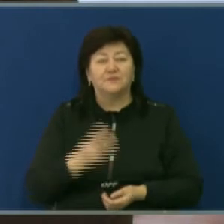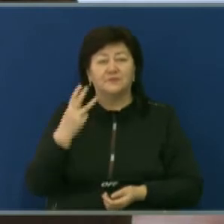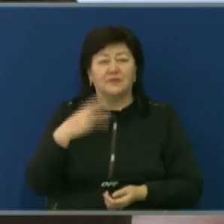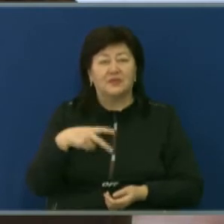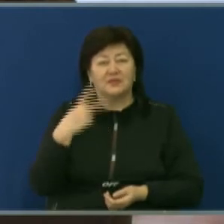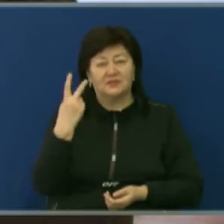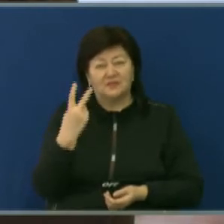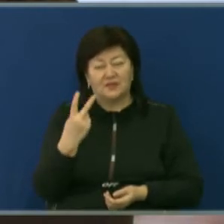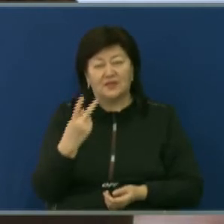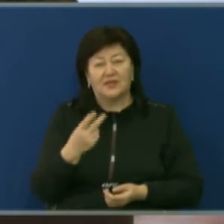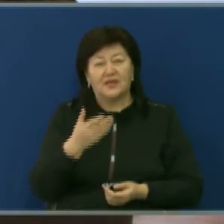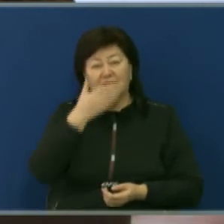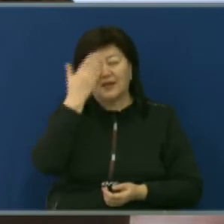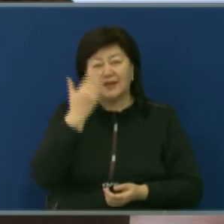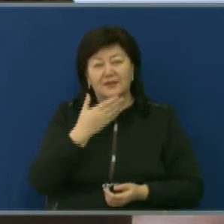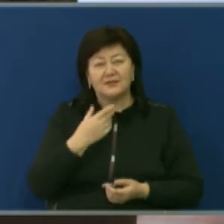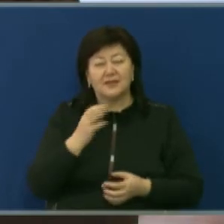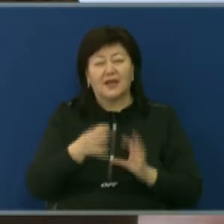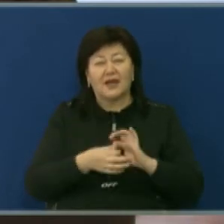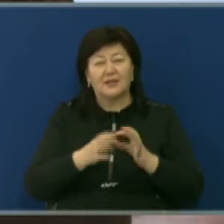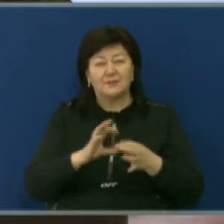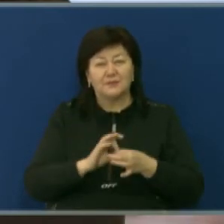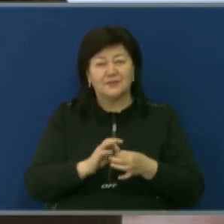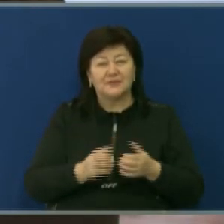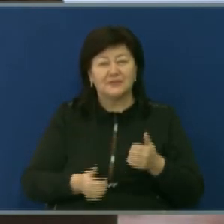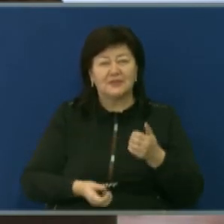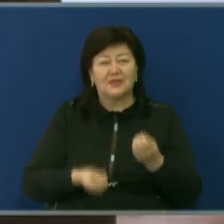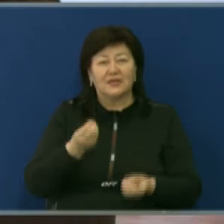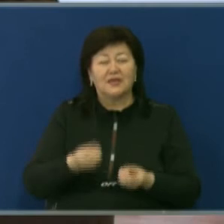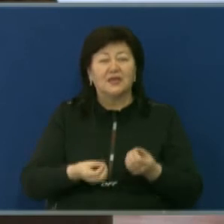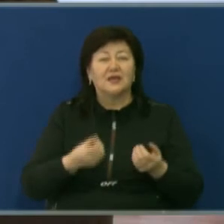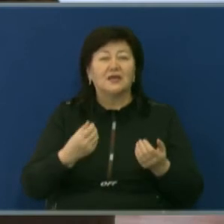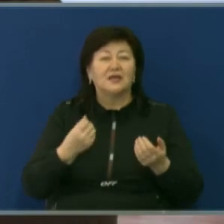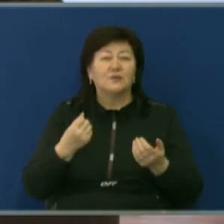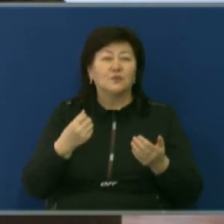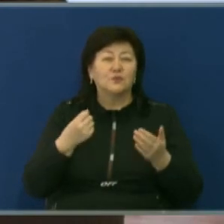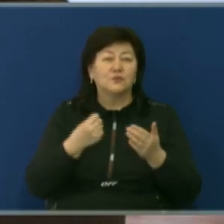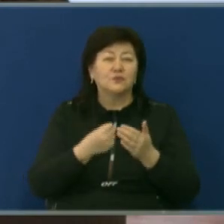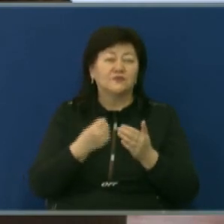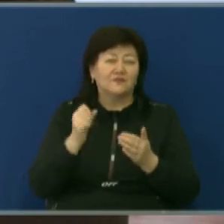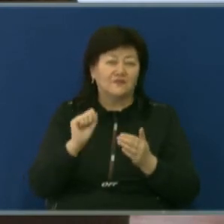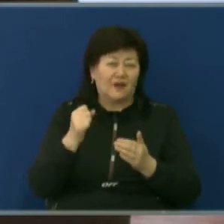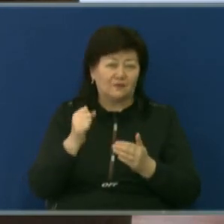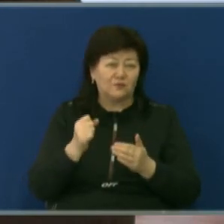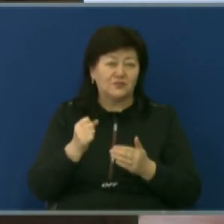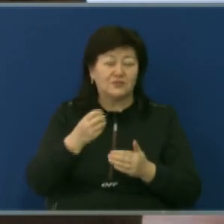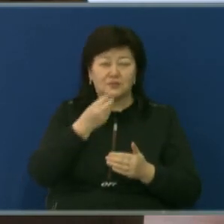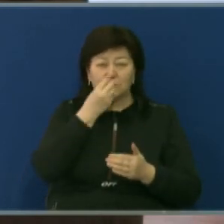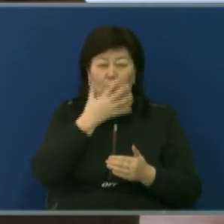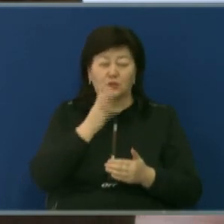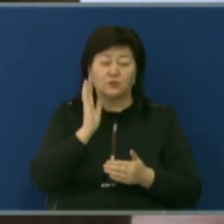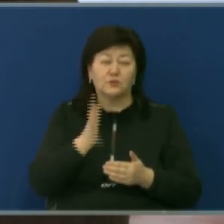32-е летние Олимпийские игры 2020 пройдут с 23 июля по 8 августа в городе Токио, Япония. А на